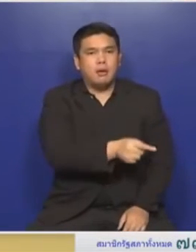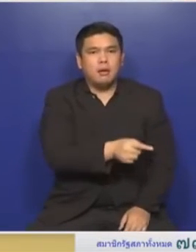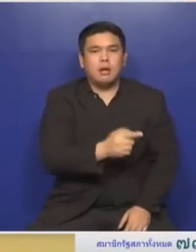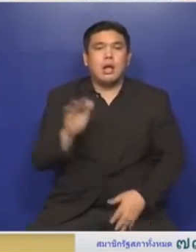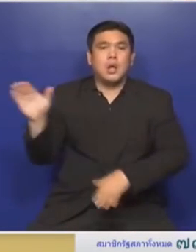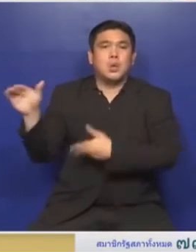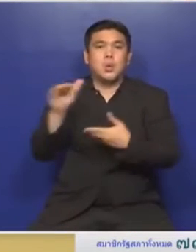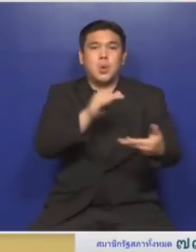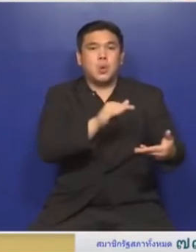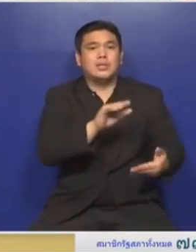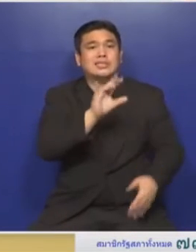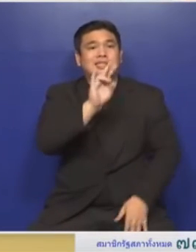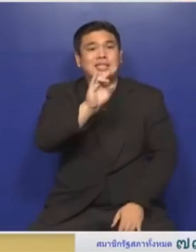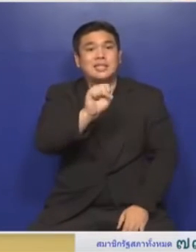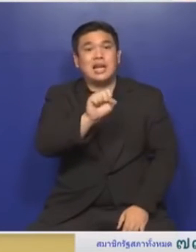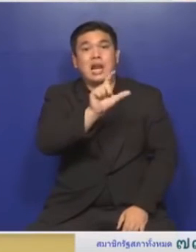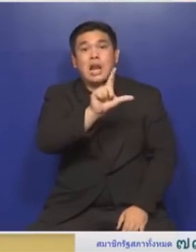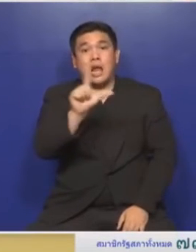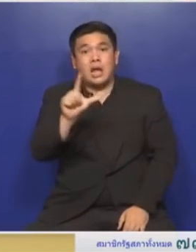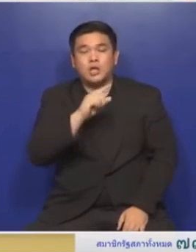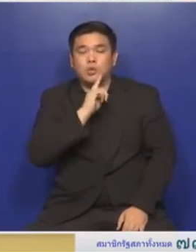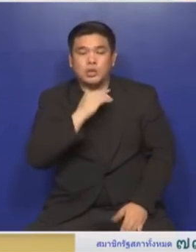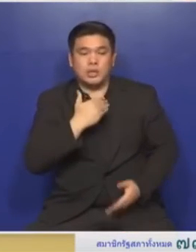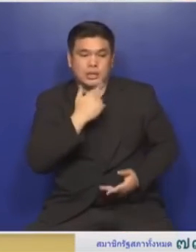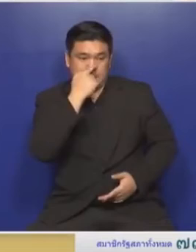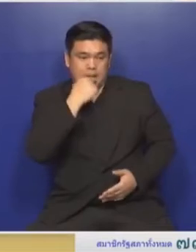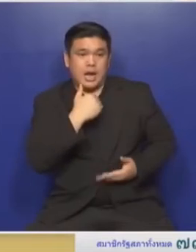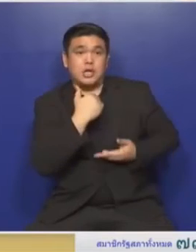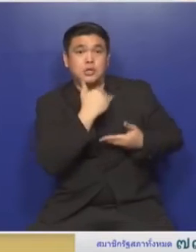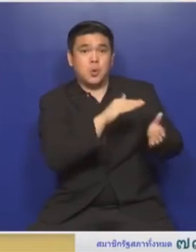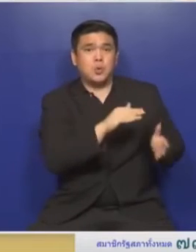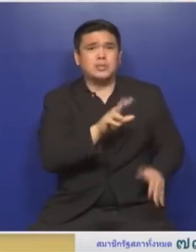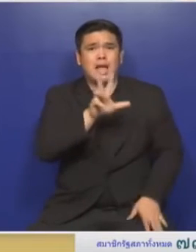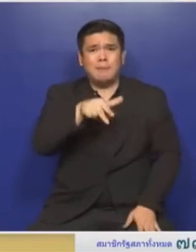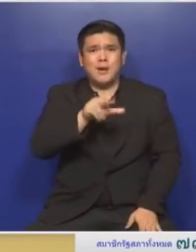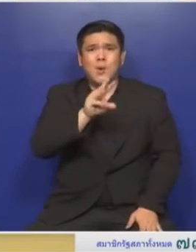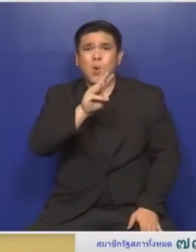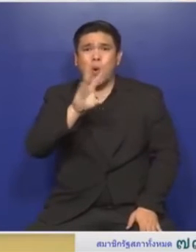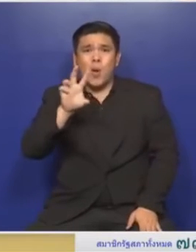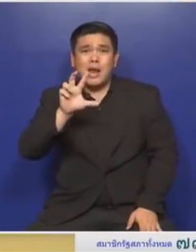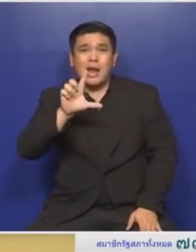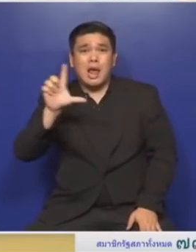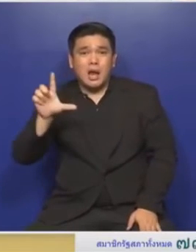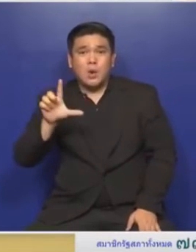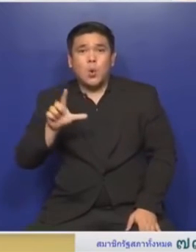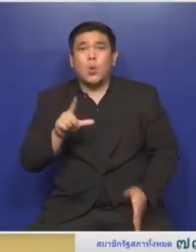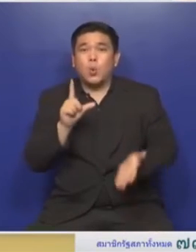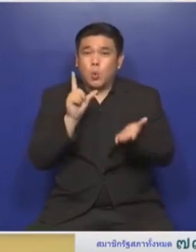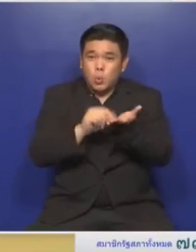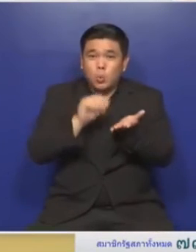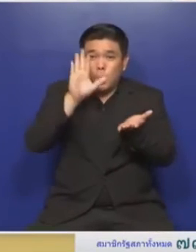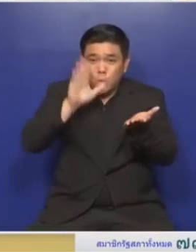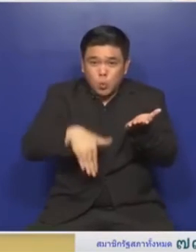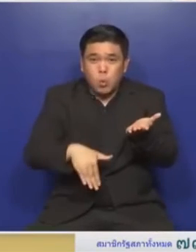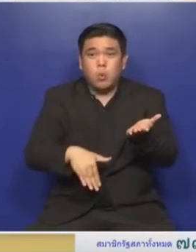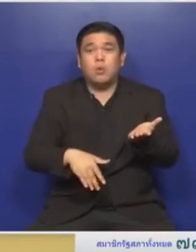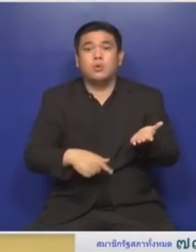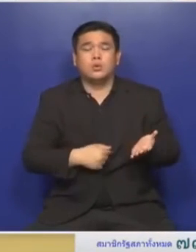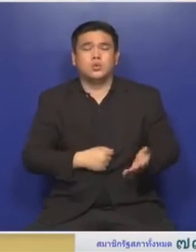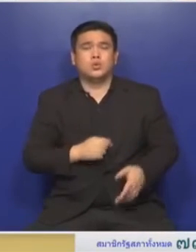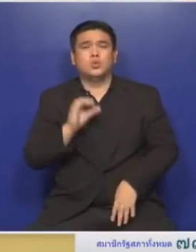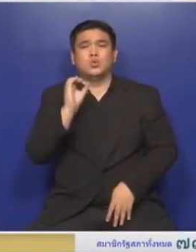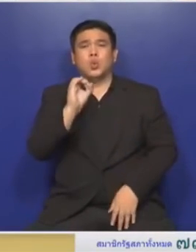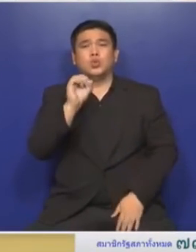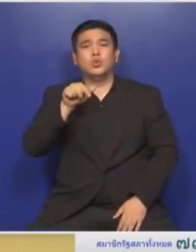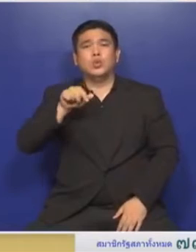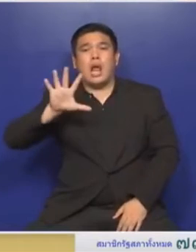ล้านแต่ปรากฏวาซื้อจากไทย เพียงแค่ 3,600 ล้าน หรยสารัฐหรอประมาณ 0.5